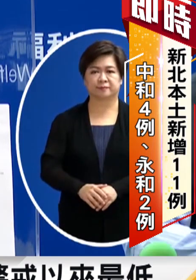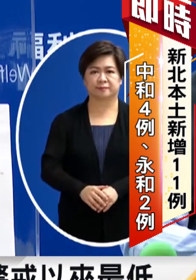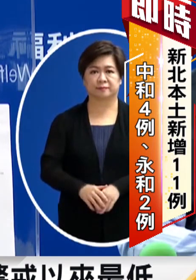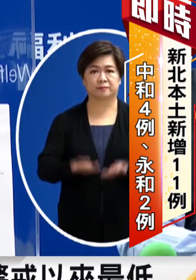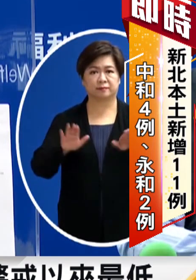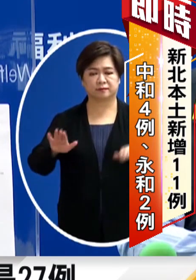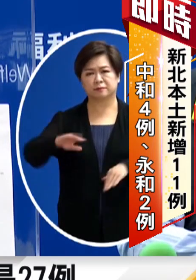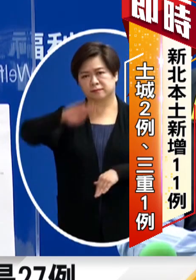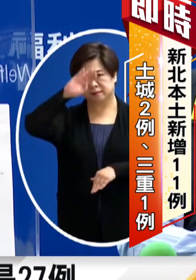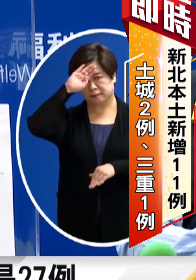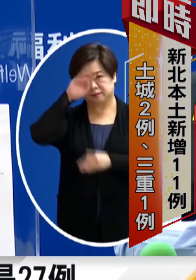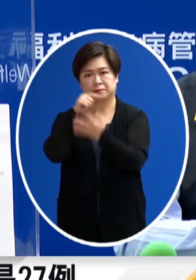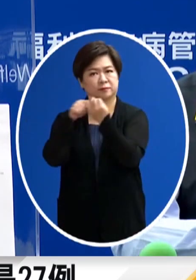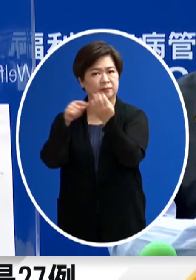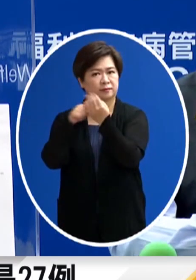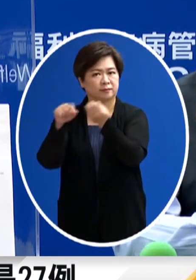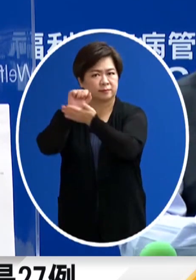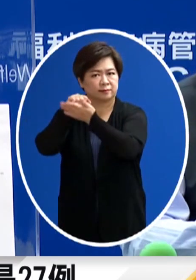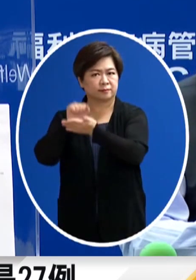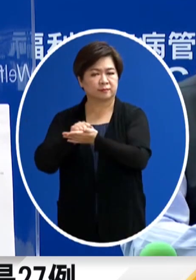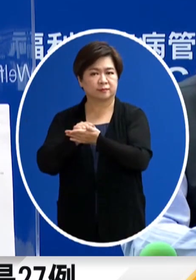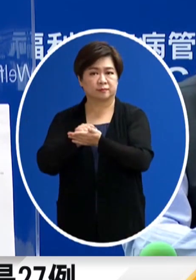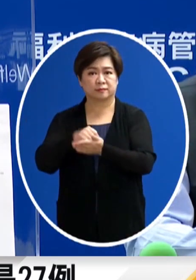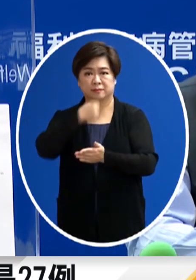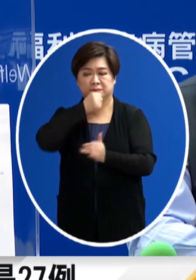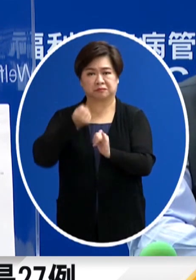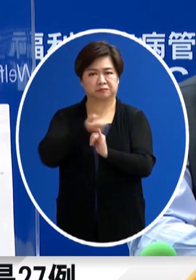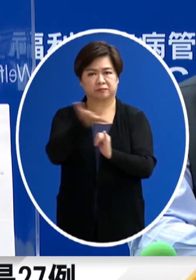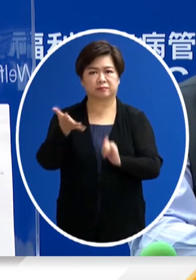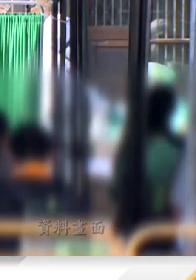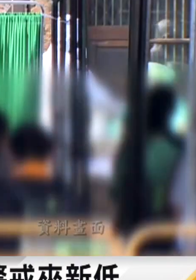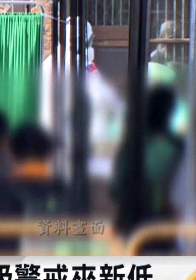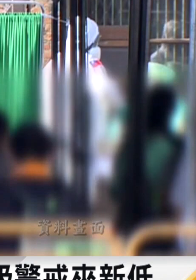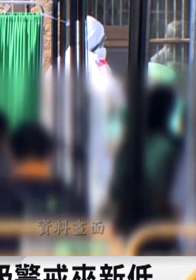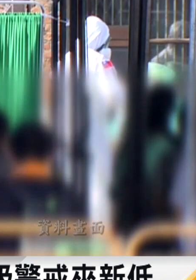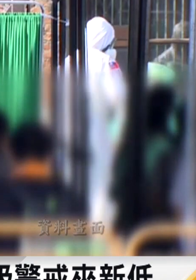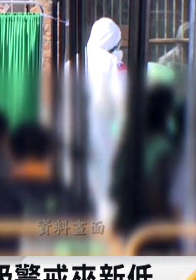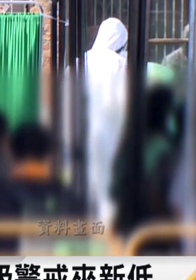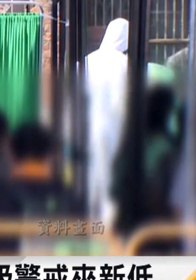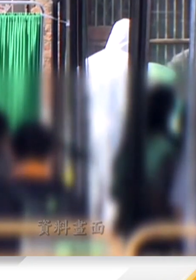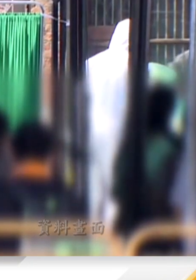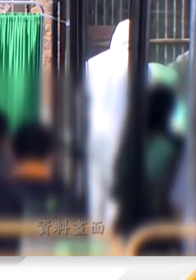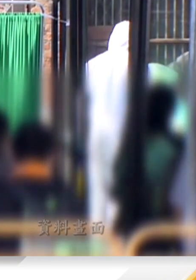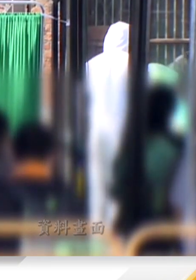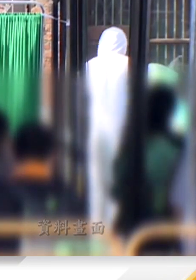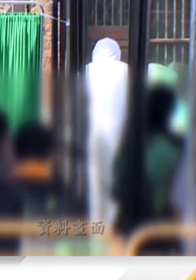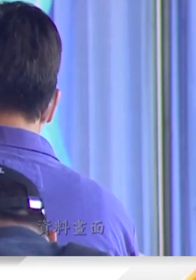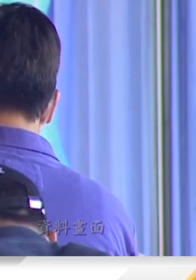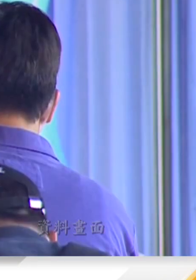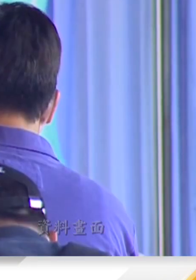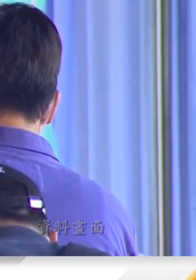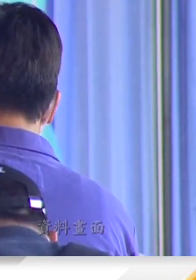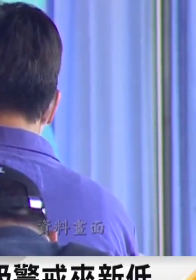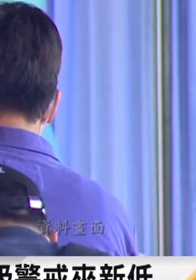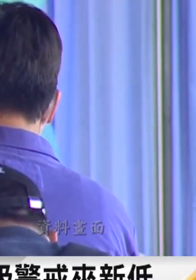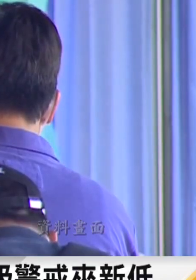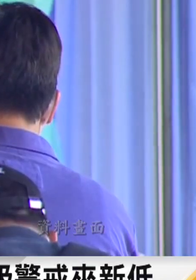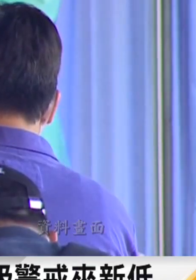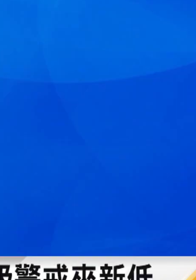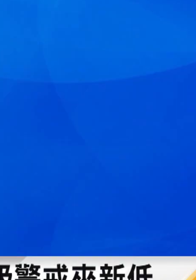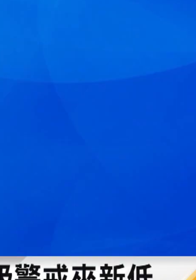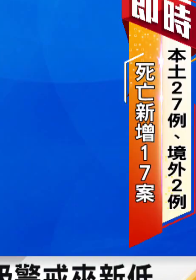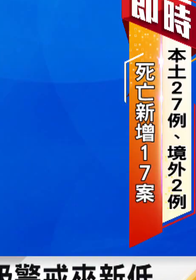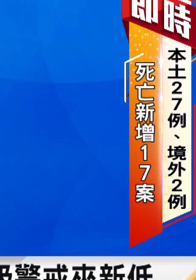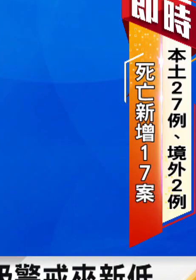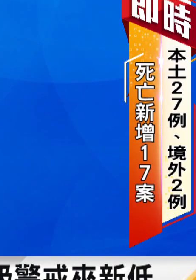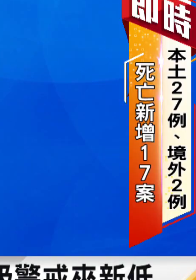就今天确定的病例，那本土的病例是27例。 迎接三级警戒以来最低的确诊人